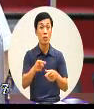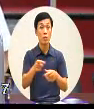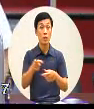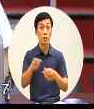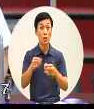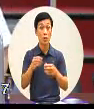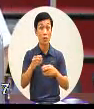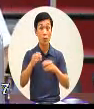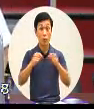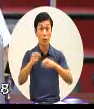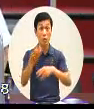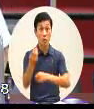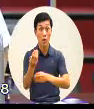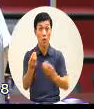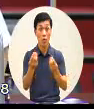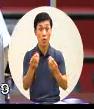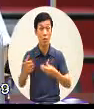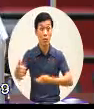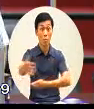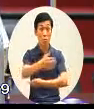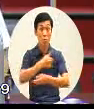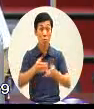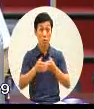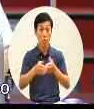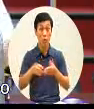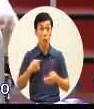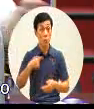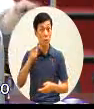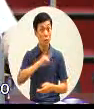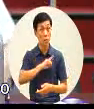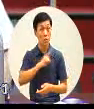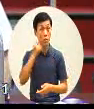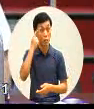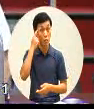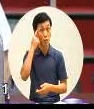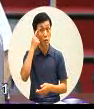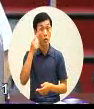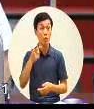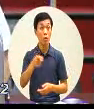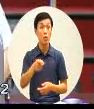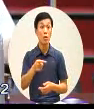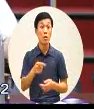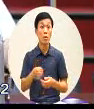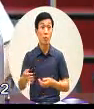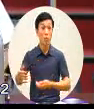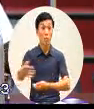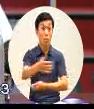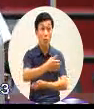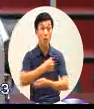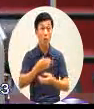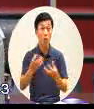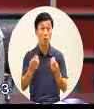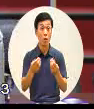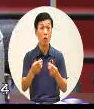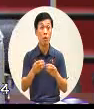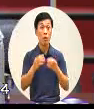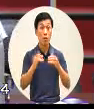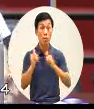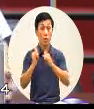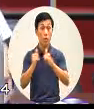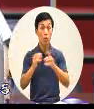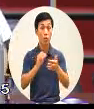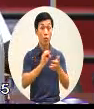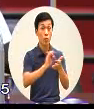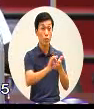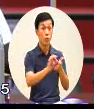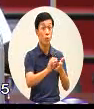收，我个人见看法啊，你不忙征收是爱付租金给人嘞，老百姓接受咱企业土地无